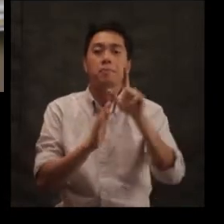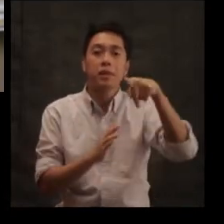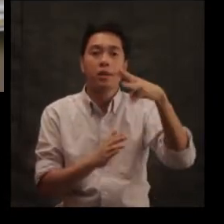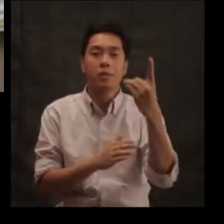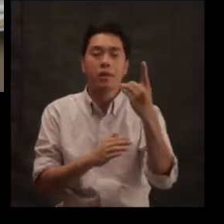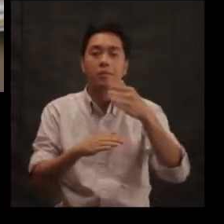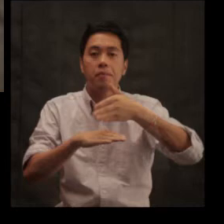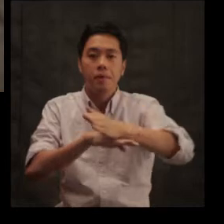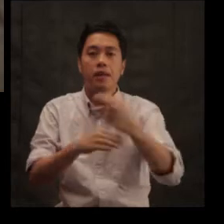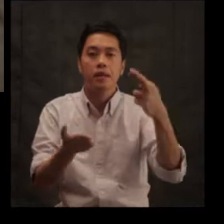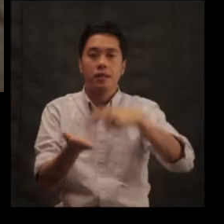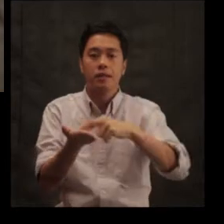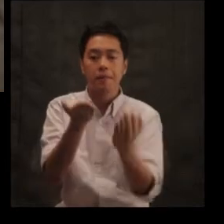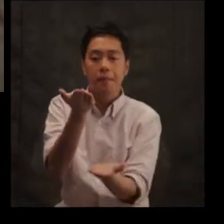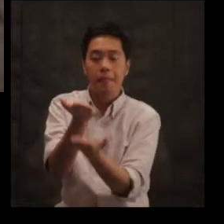magrehistro.